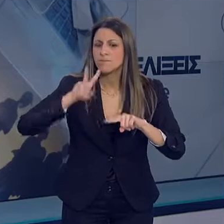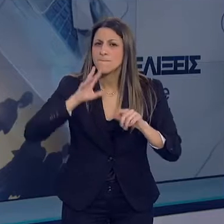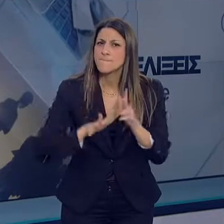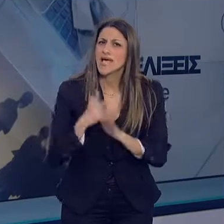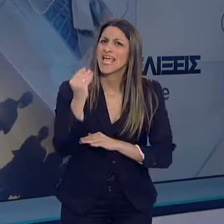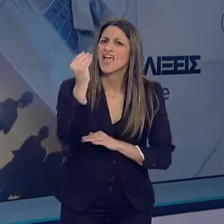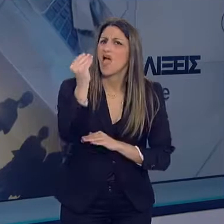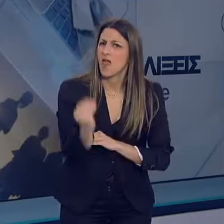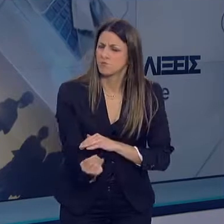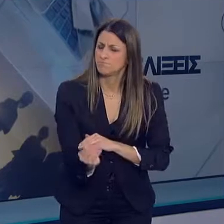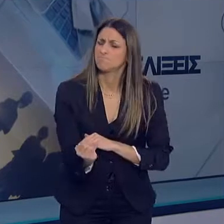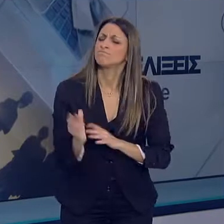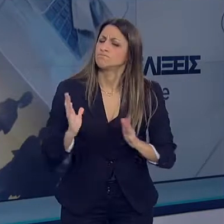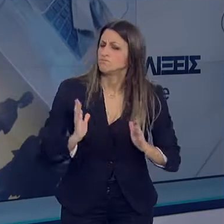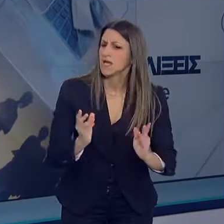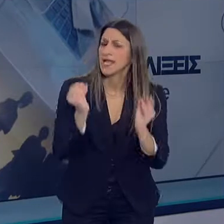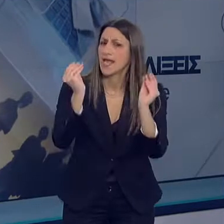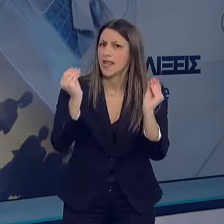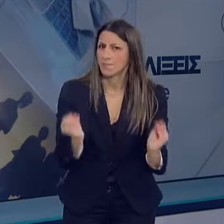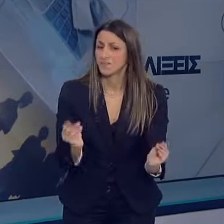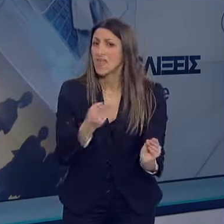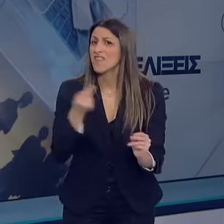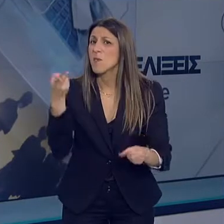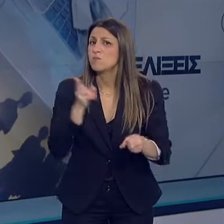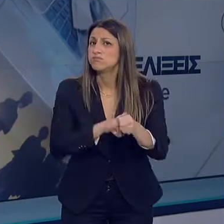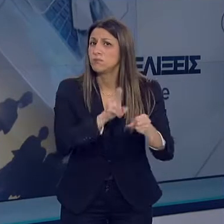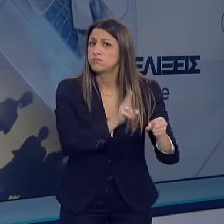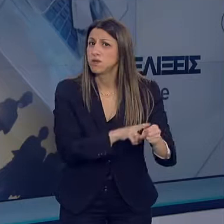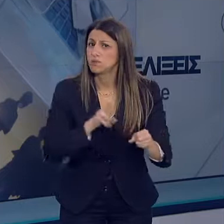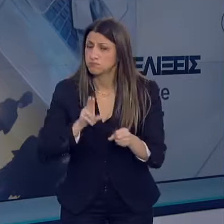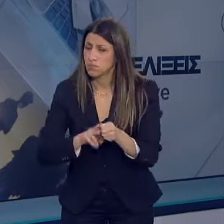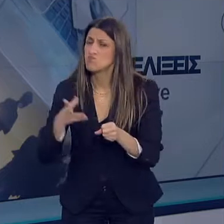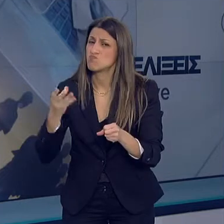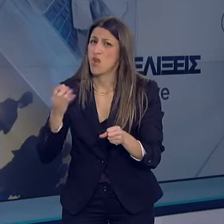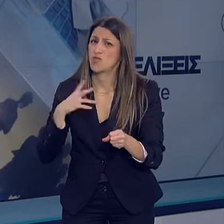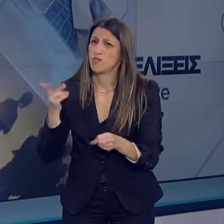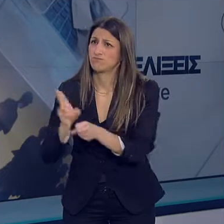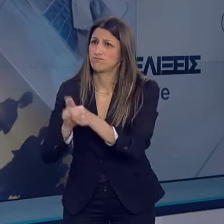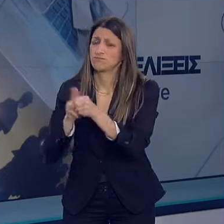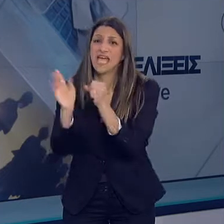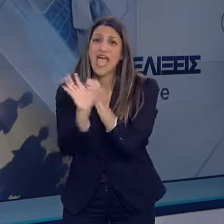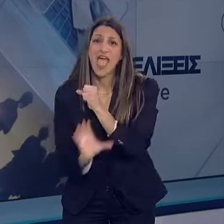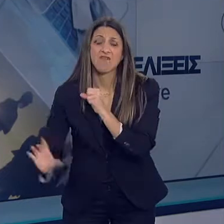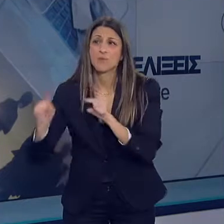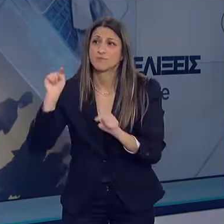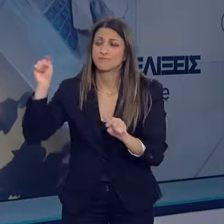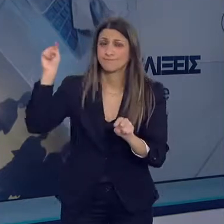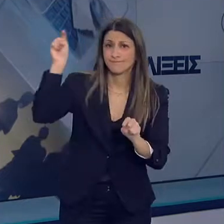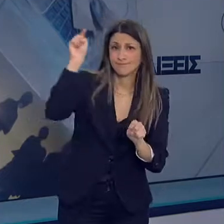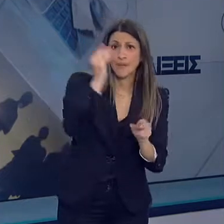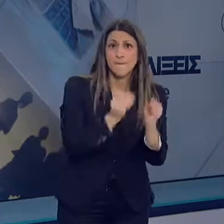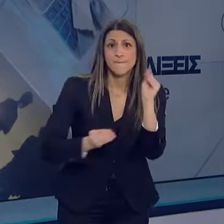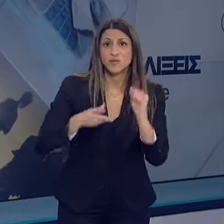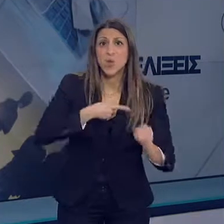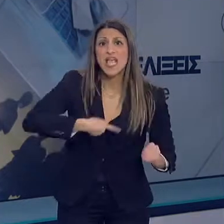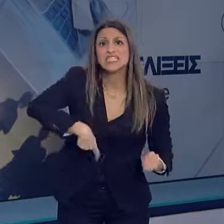χώρες, η θνησιμότητα από όλες τις αιτίες σε πανευρωπαϊκό επίπεδο παραμένει πολύ υψηλή σε πάρα πολλές ευρωπαϊκές χώρες και ιδιαίτερα στην